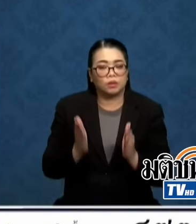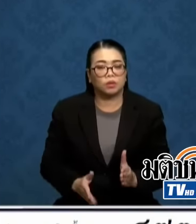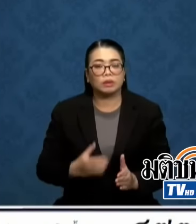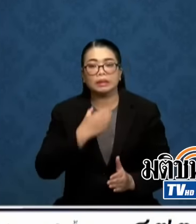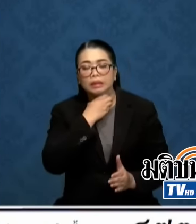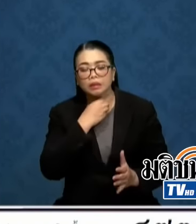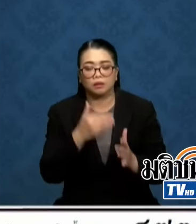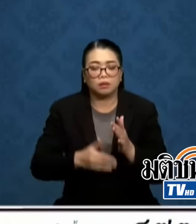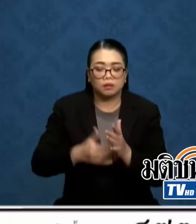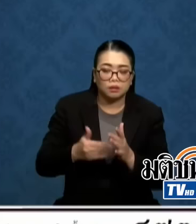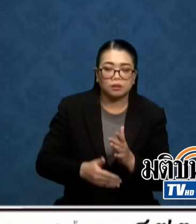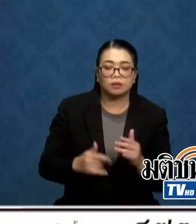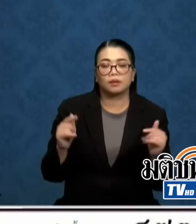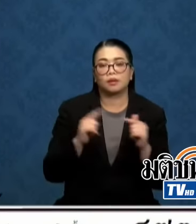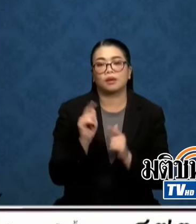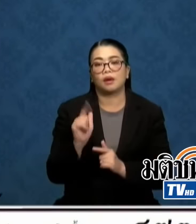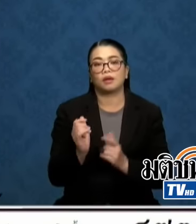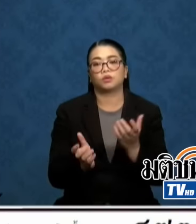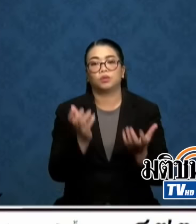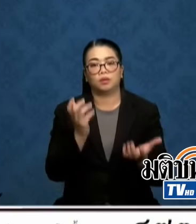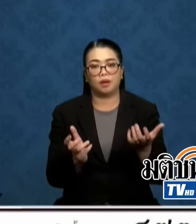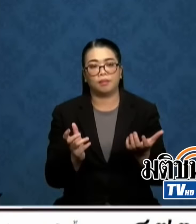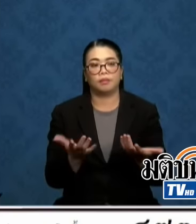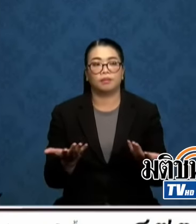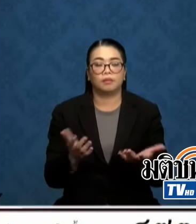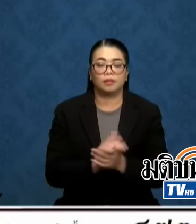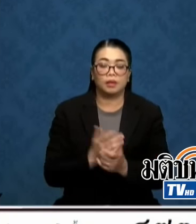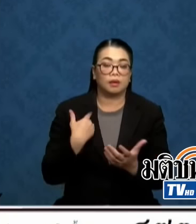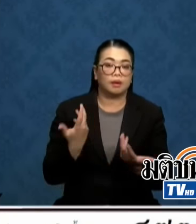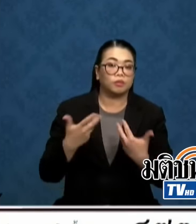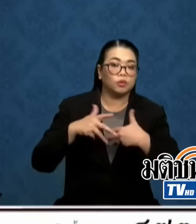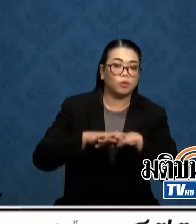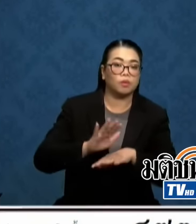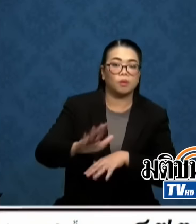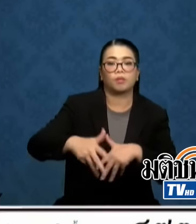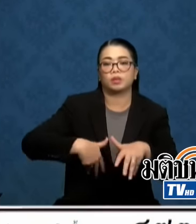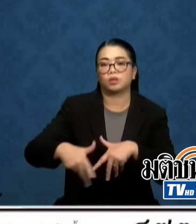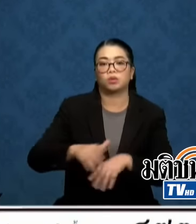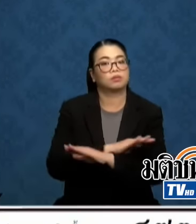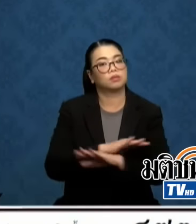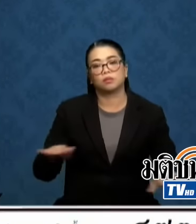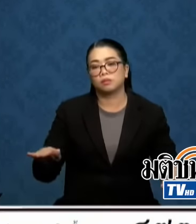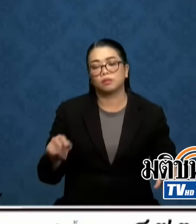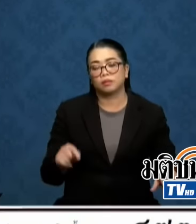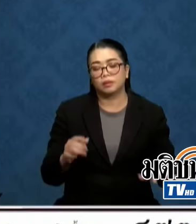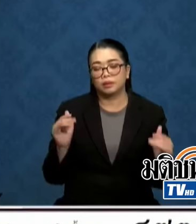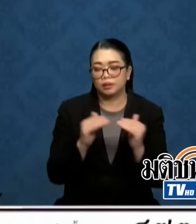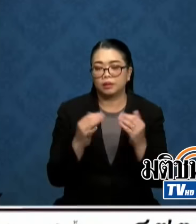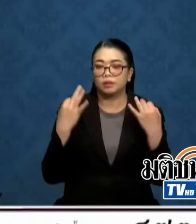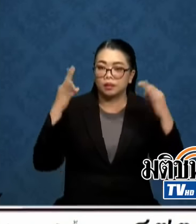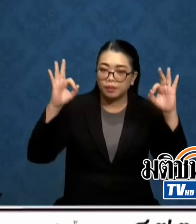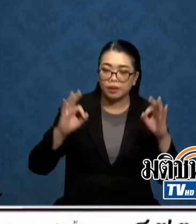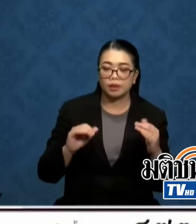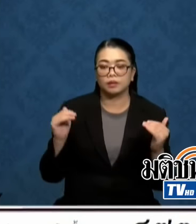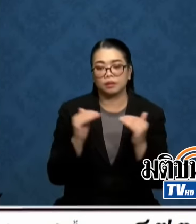มนุษยชนขัดกับหลักนิติธรรมและและปราศจากการมีส่วนร่วมของประชาชนทั้งในด้านเสรีภาพ